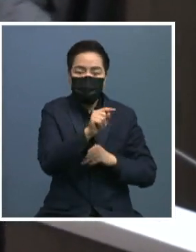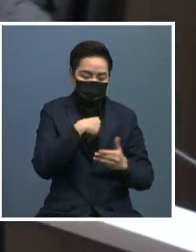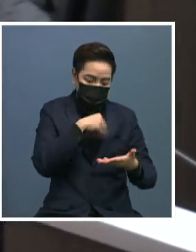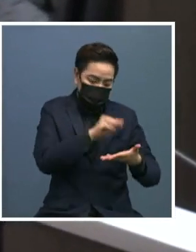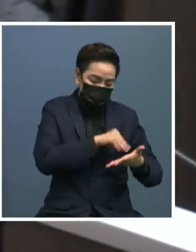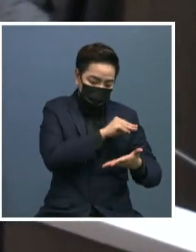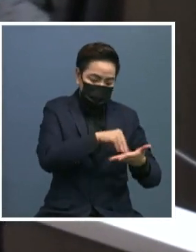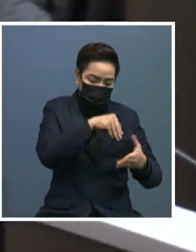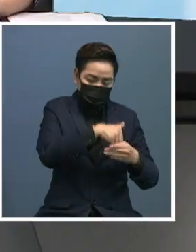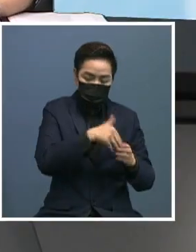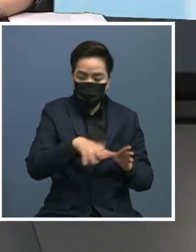เป็นจริงมากขึ้นค่ะ